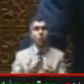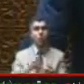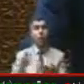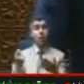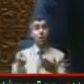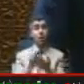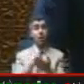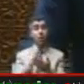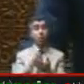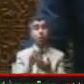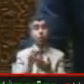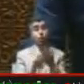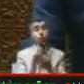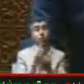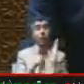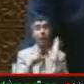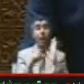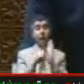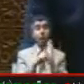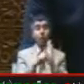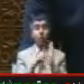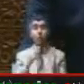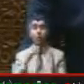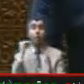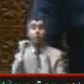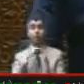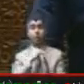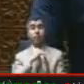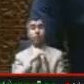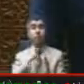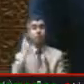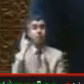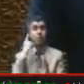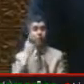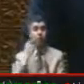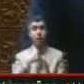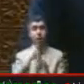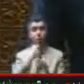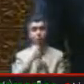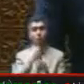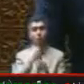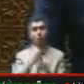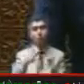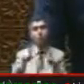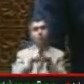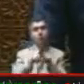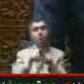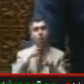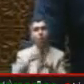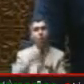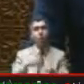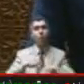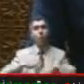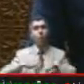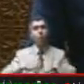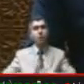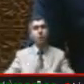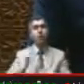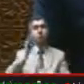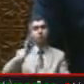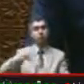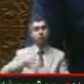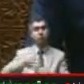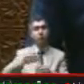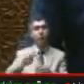منكم إعداد مشاريع القوانين بصفة مستعجلة في هذا الاتجاه. نتمنى أن تكون وزارتكم استفادت